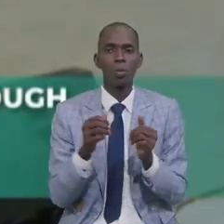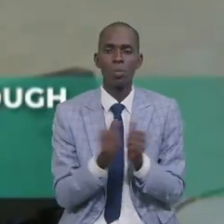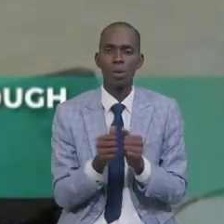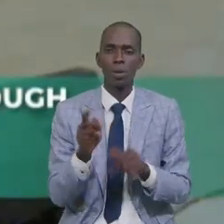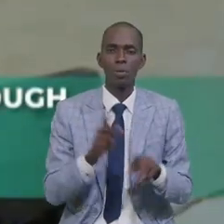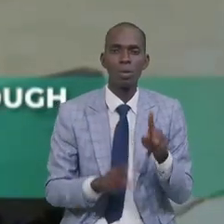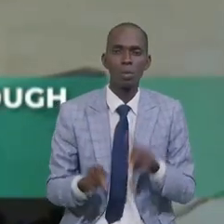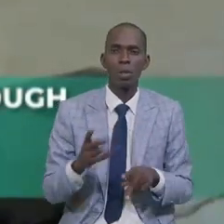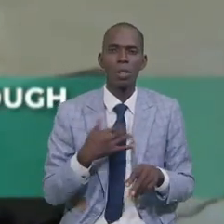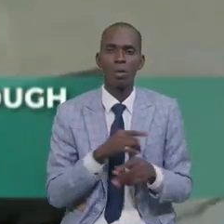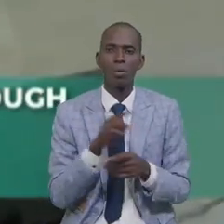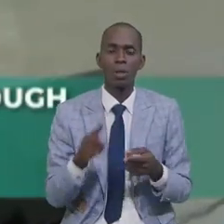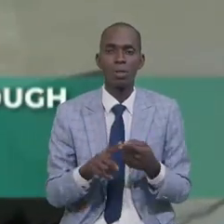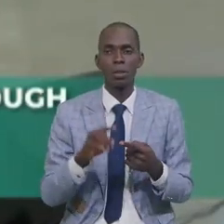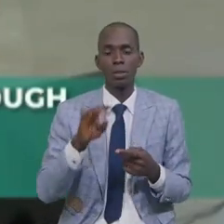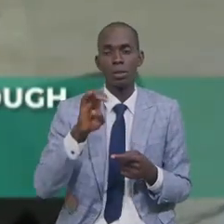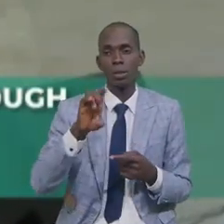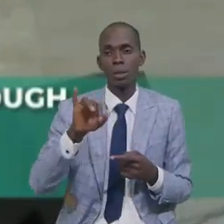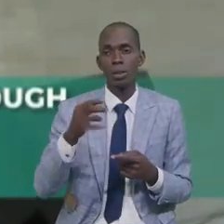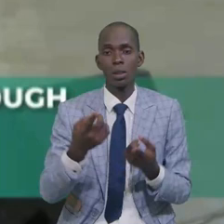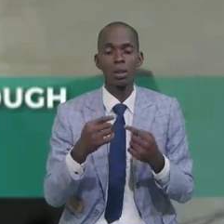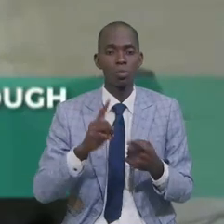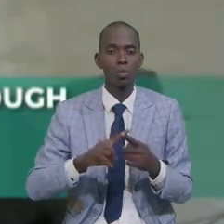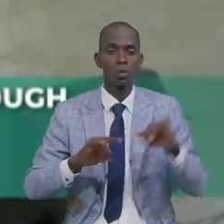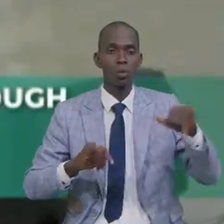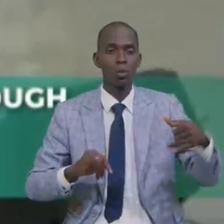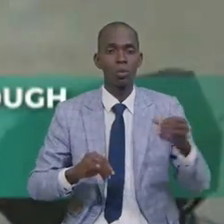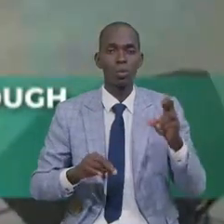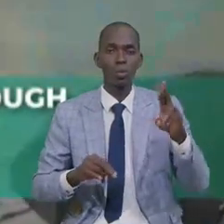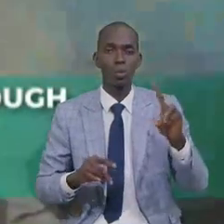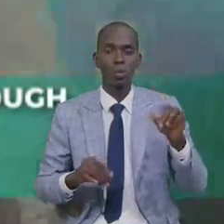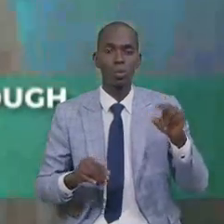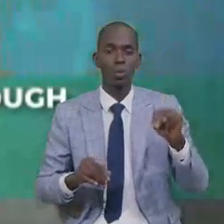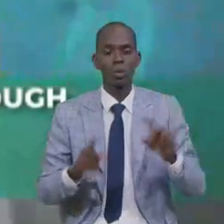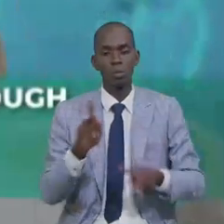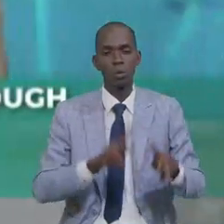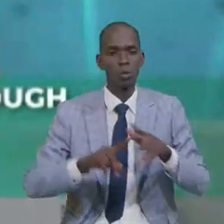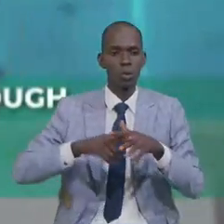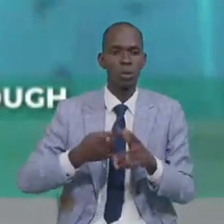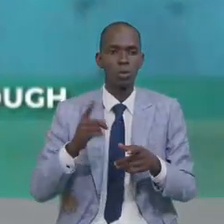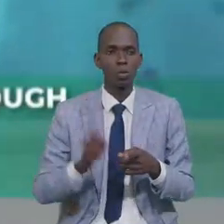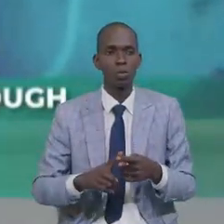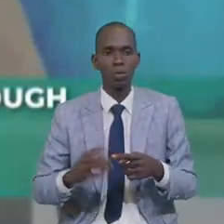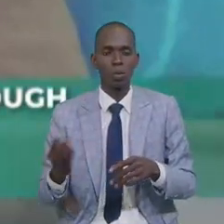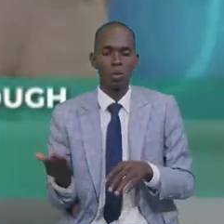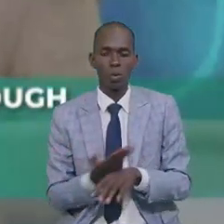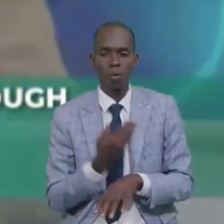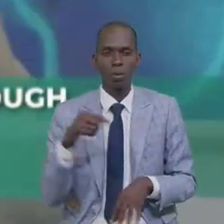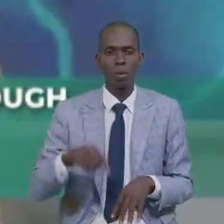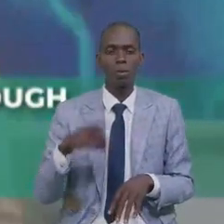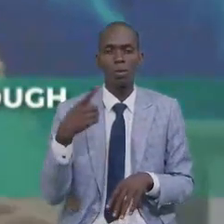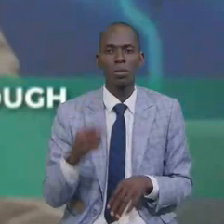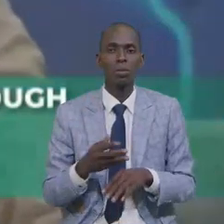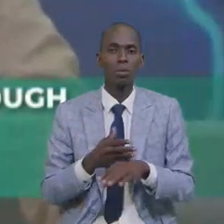eux. Et quand il vint au Jourdain, ils coupèrent le bois, le lien avec le